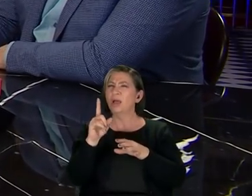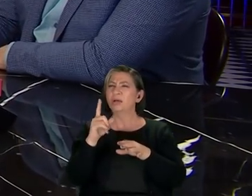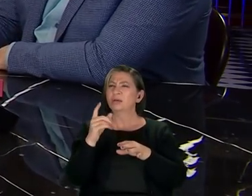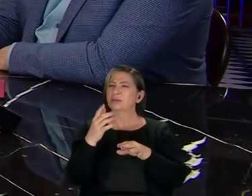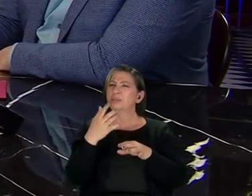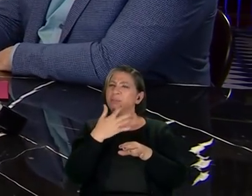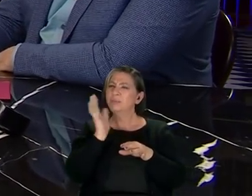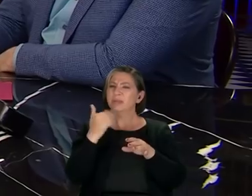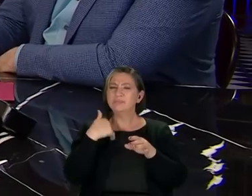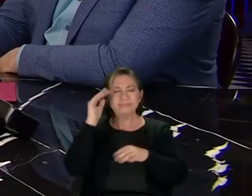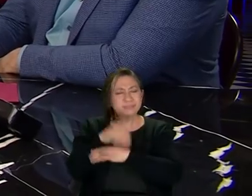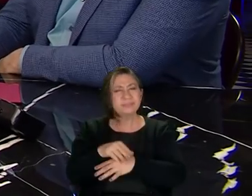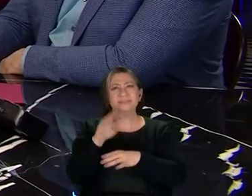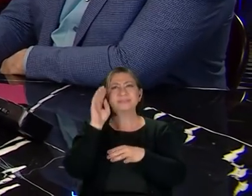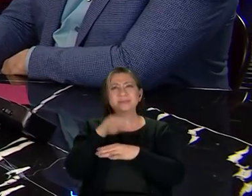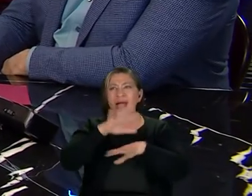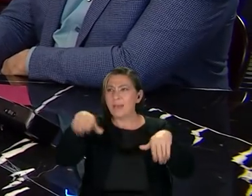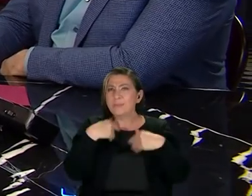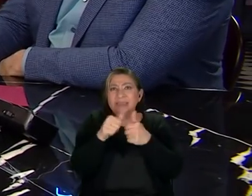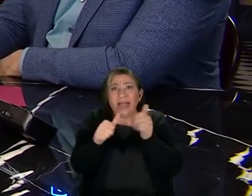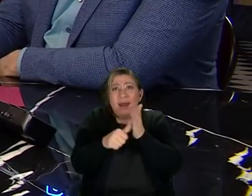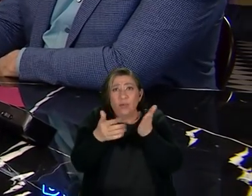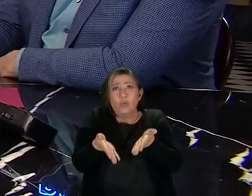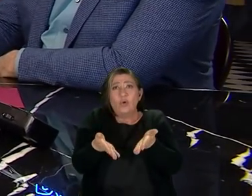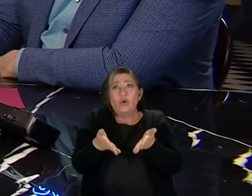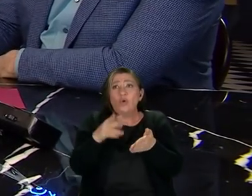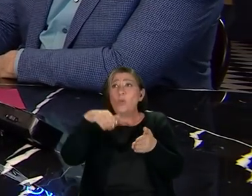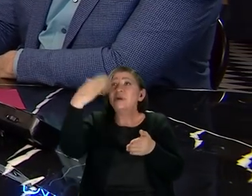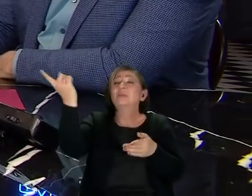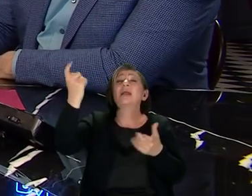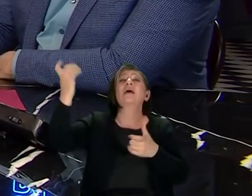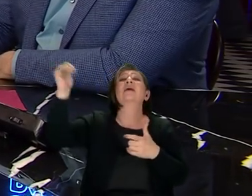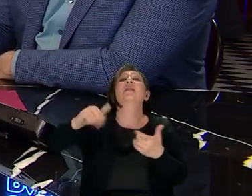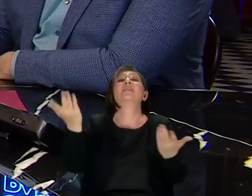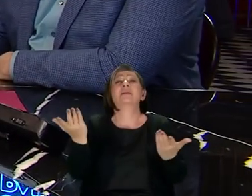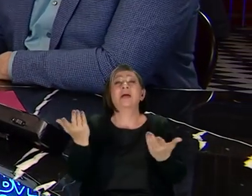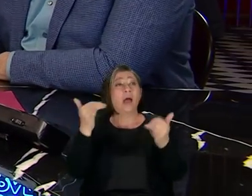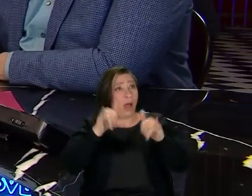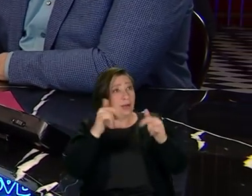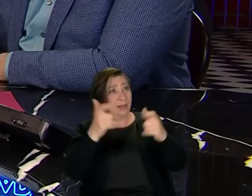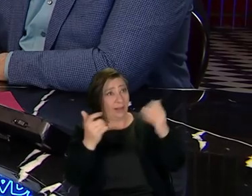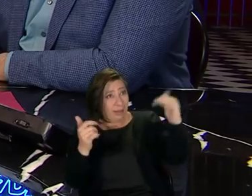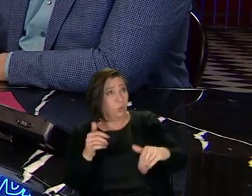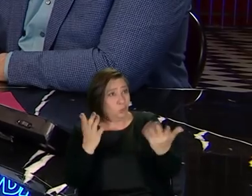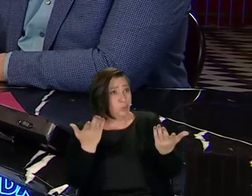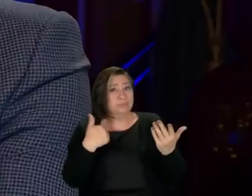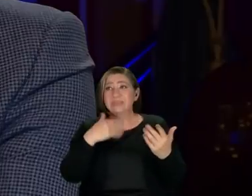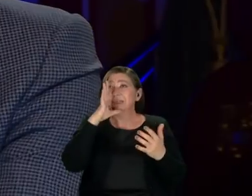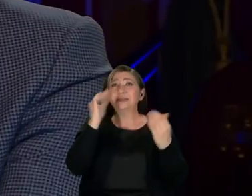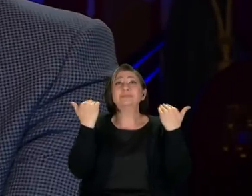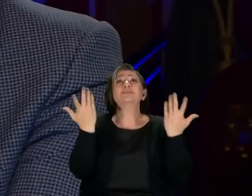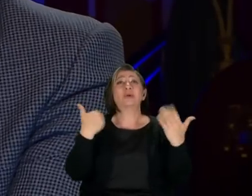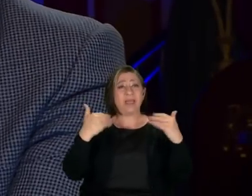yargılarla düştüğümüz durum. Aslında hepimizin tarihi bu. O da başka bir yerden gelmiyor yani. Aynı yerden geliyor. Bizim kimsemiz